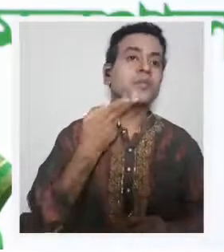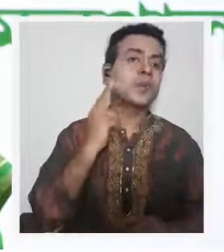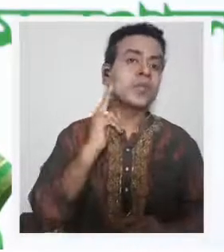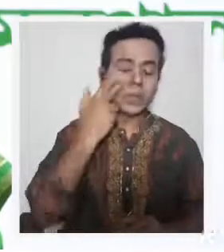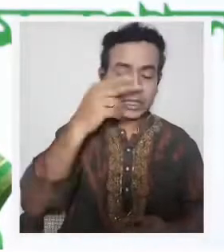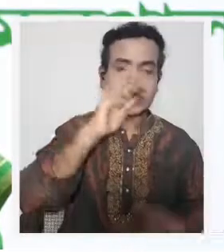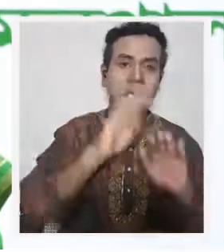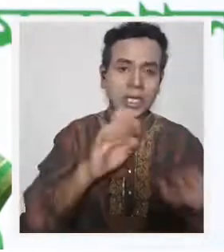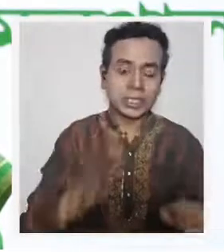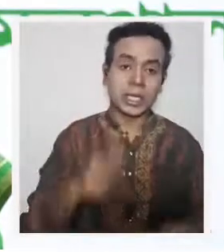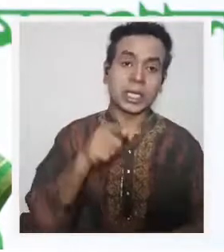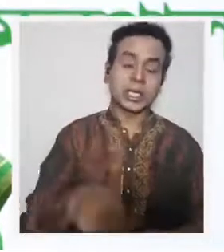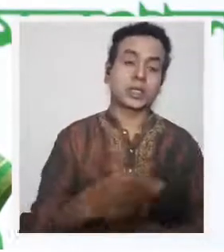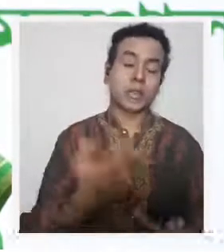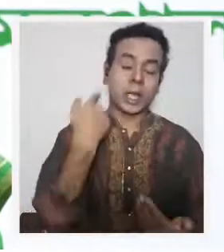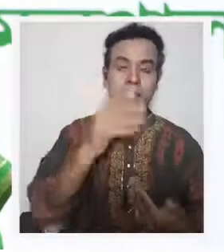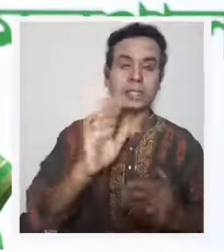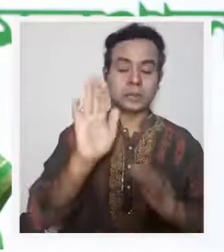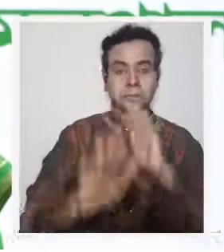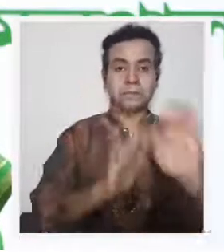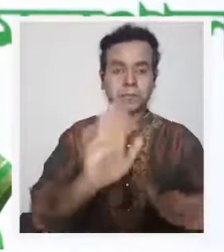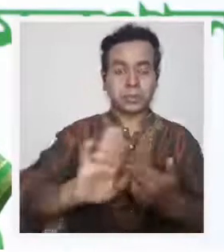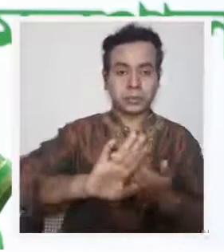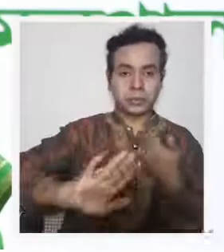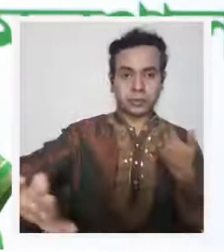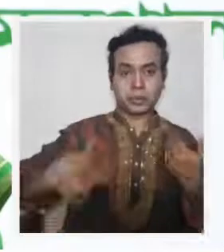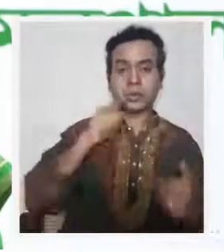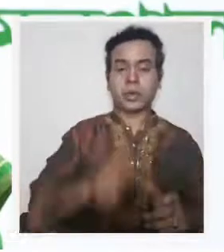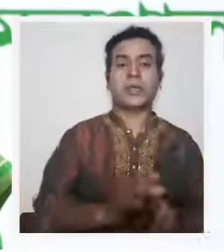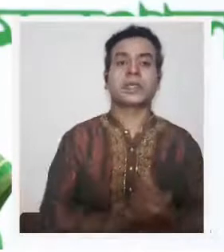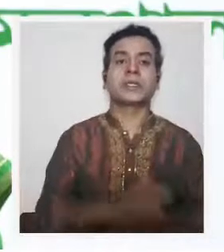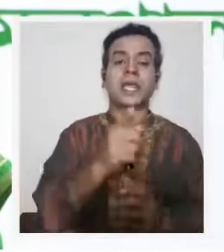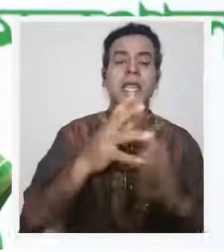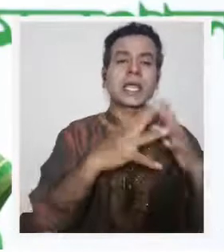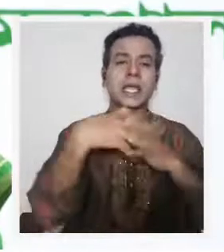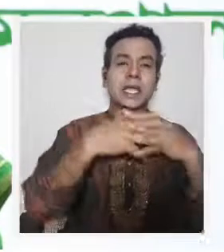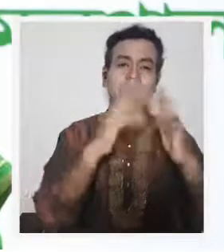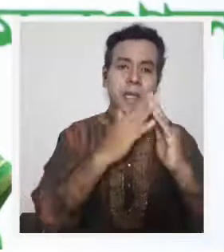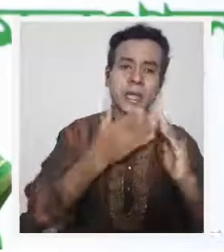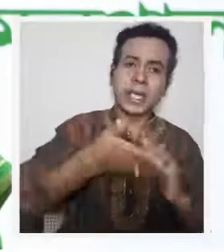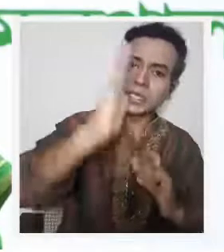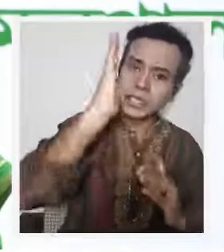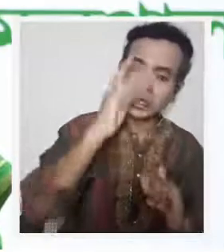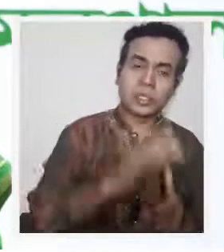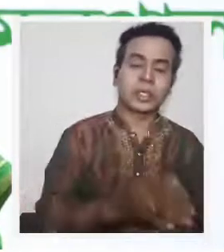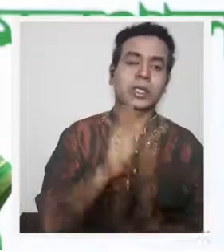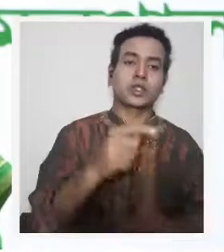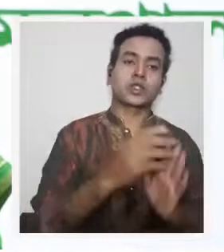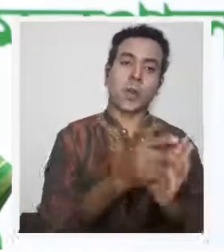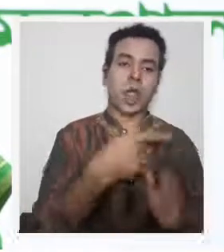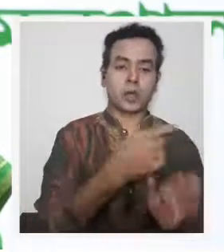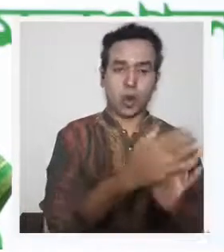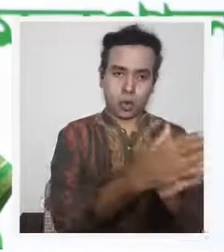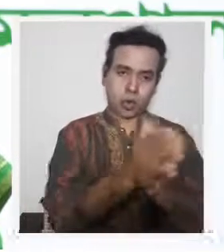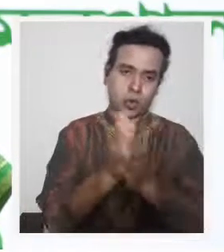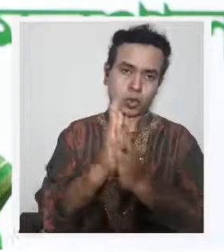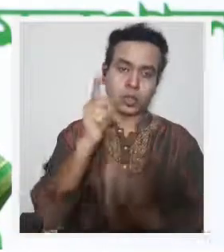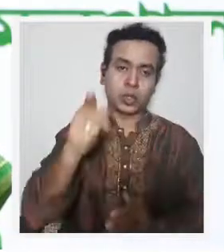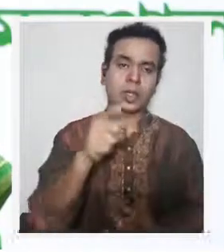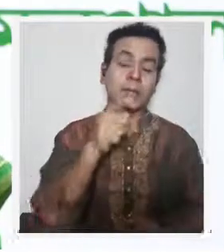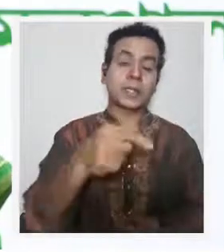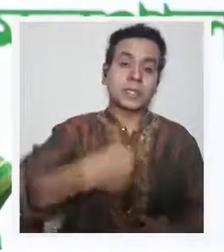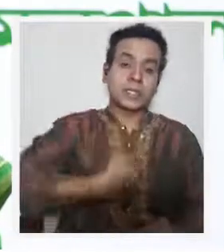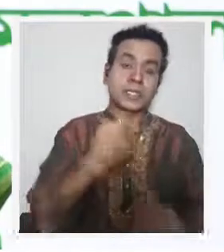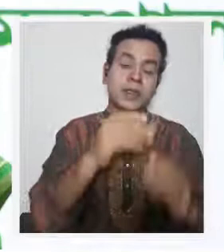কাছে অনুরোধ করি। এটা আমার মনে হয় তাহলে আমি আমার পরিবারকে নিরাপদে রাখতে পারবো। যারা গ্রামে গেছেন বা দেশের বাড়িতে